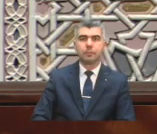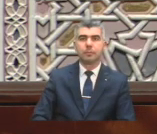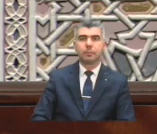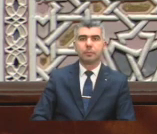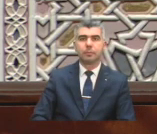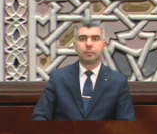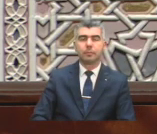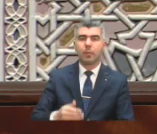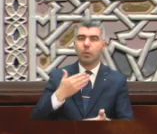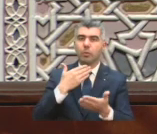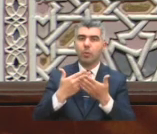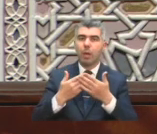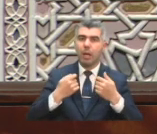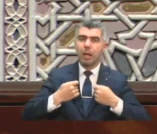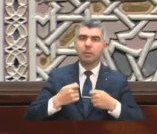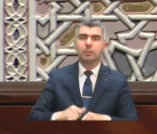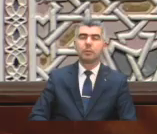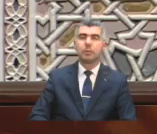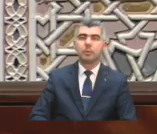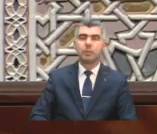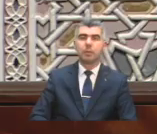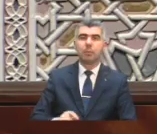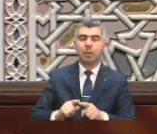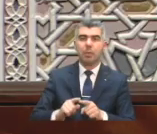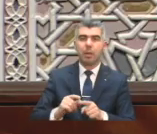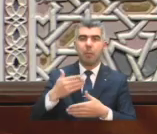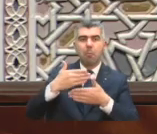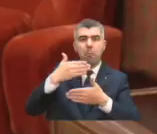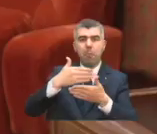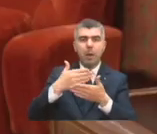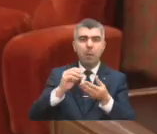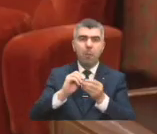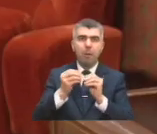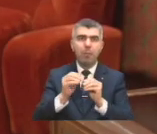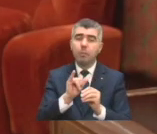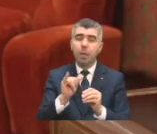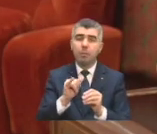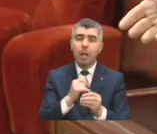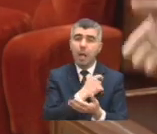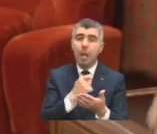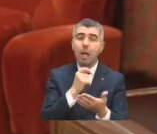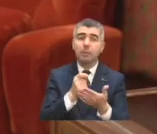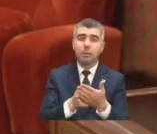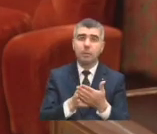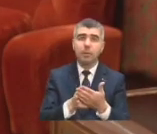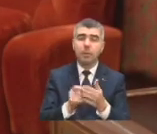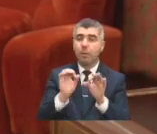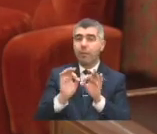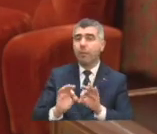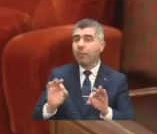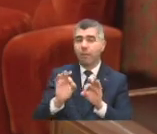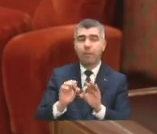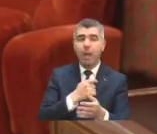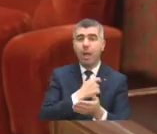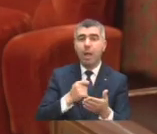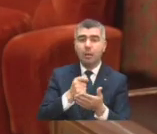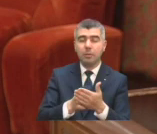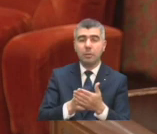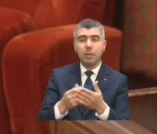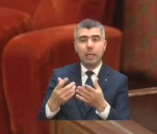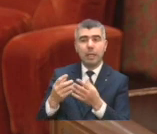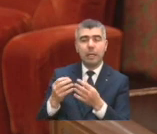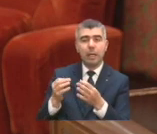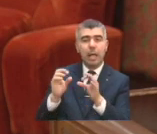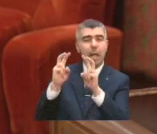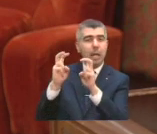شكرا سيد الرئيس، شكرا سيد النائب. هو الحقيقة ماشي مشكل البنايات اللي عندنا، عندنا مشكل القضاء، ما عندناش القضاة. عندنا مشكل القضاة، ما عندناش